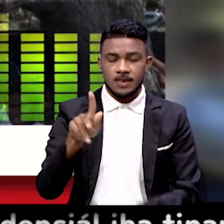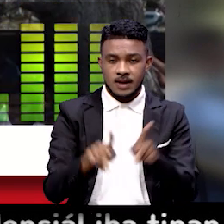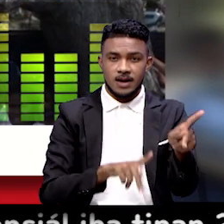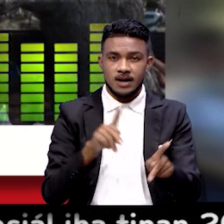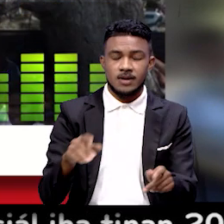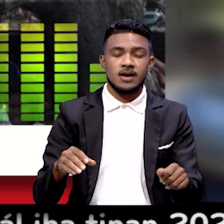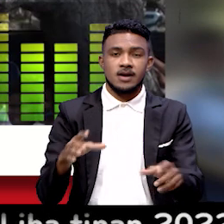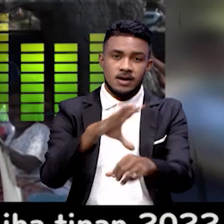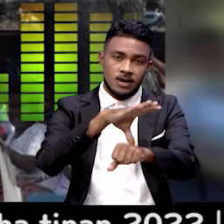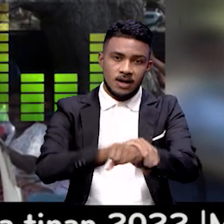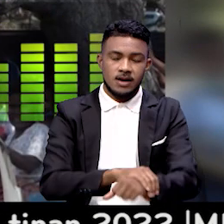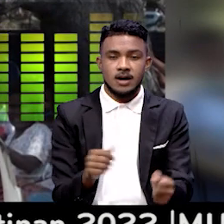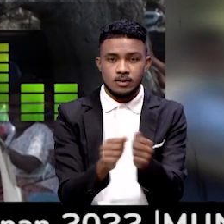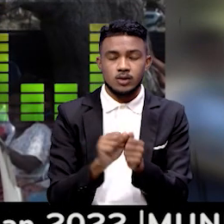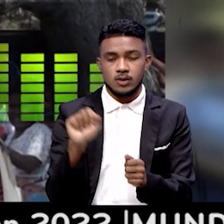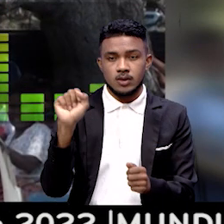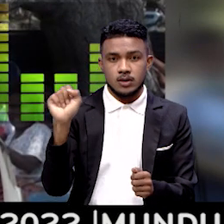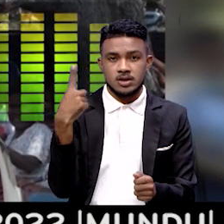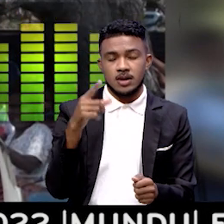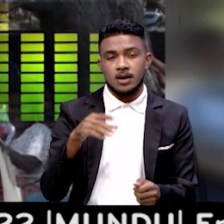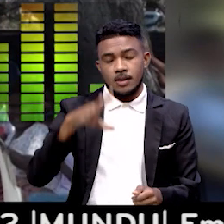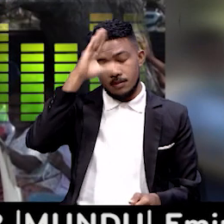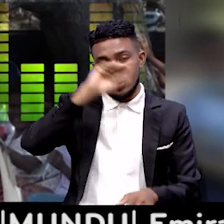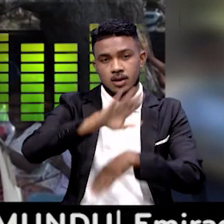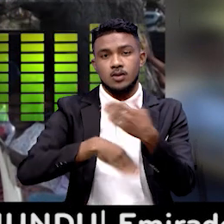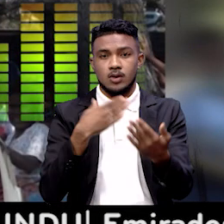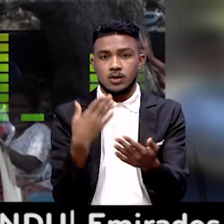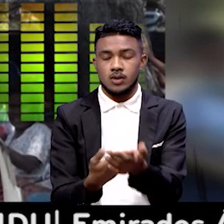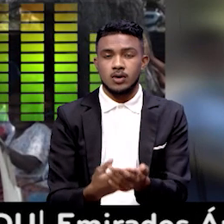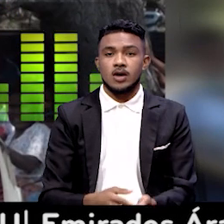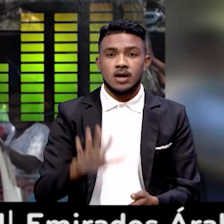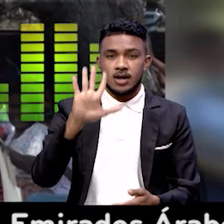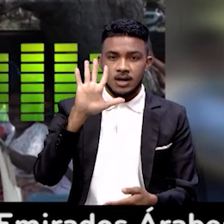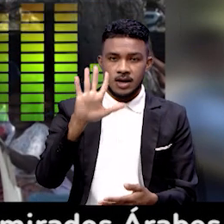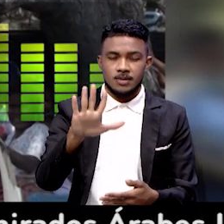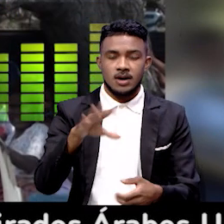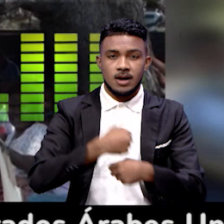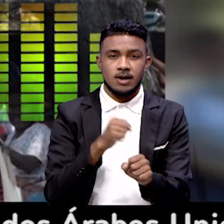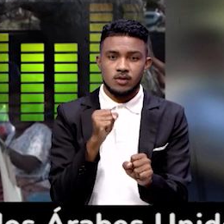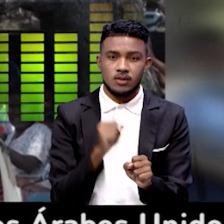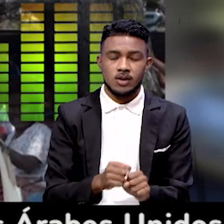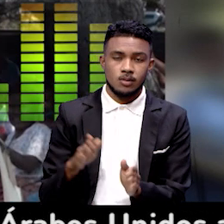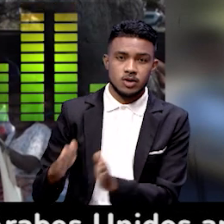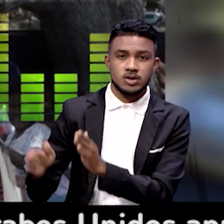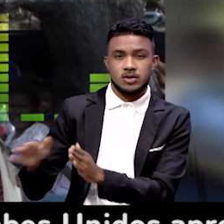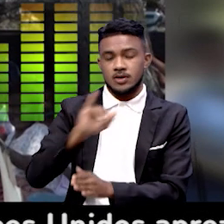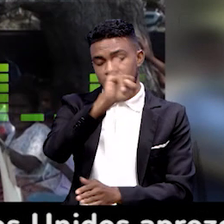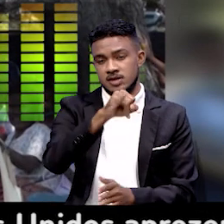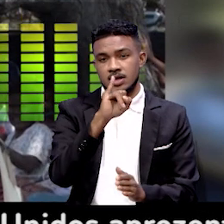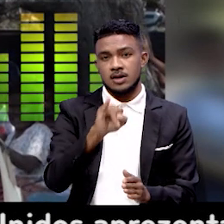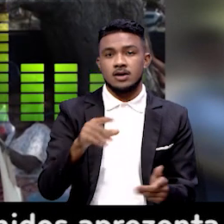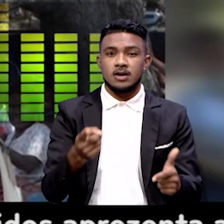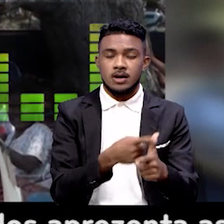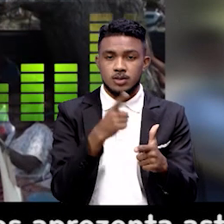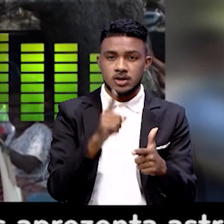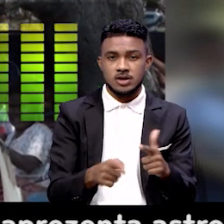vamos ter 11 pessoas, depois de manhã. Agora, o nome de investigação de Lima, o processo de investigação, depois, e